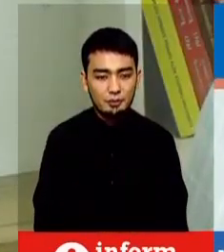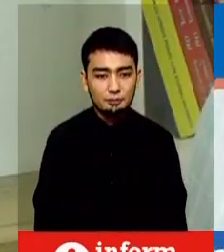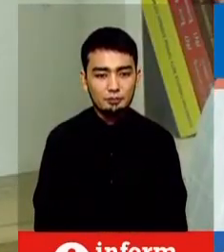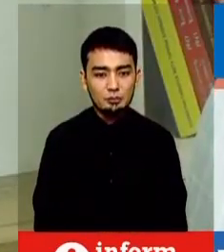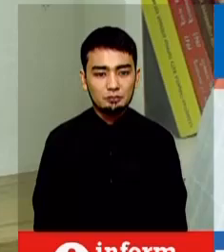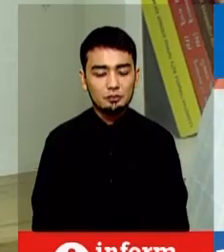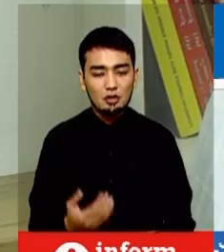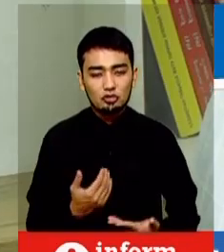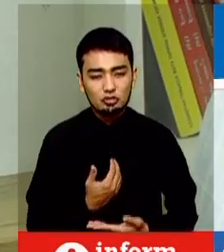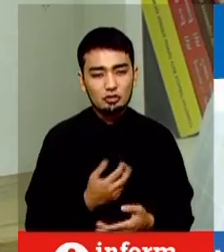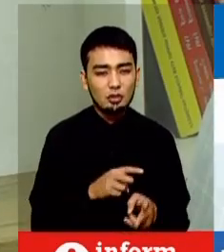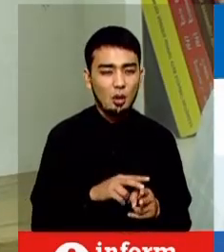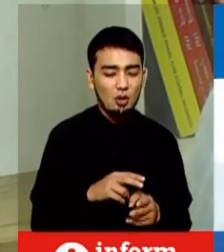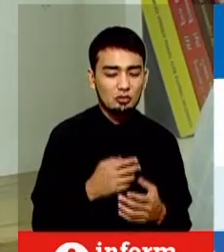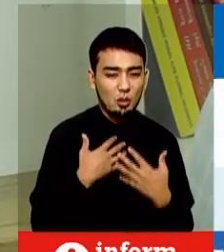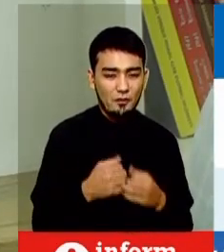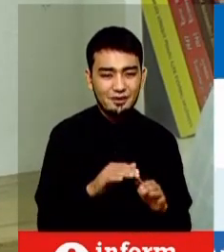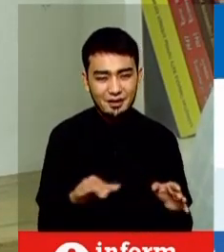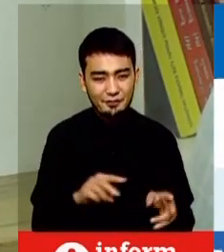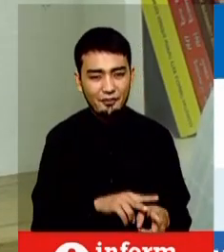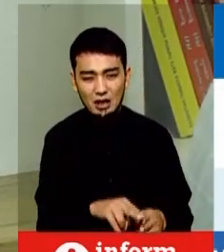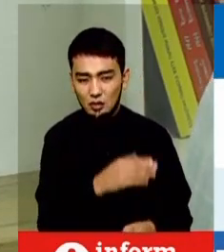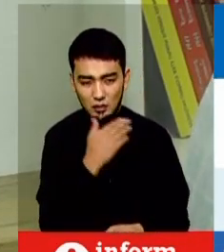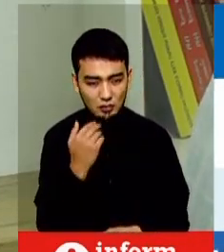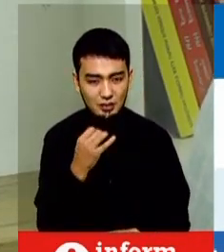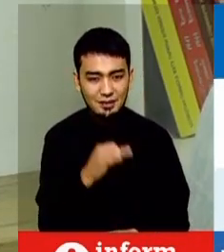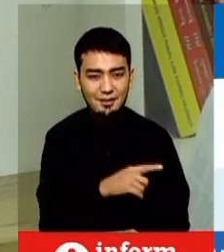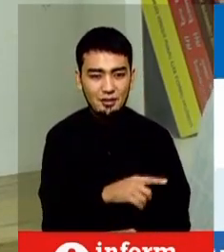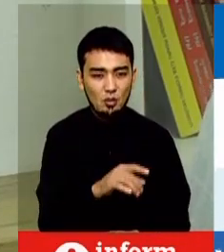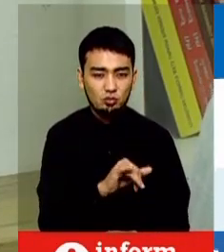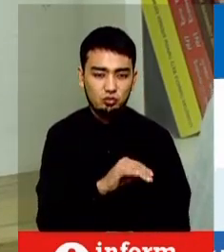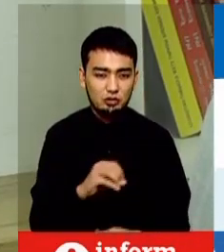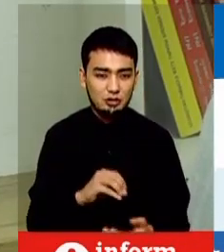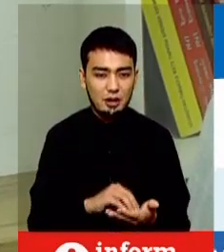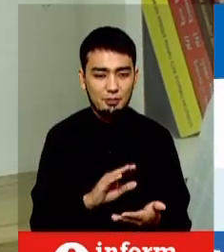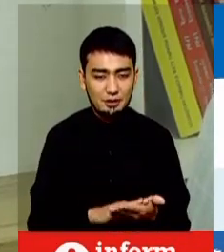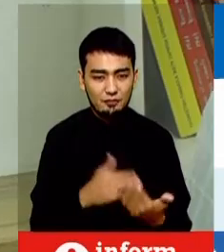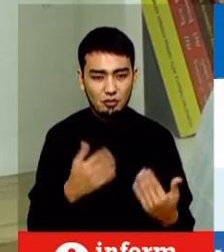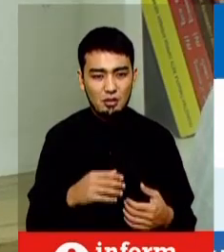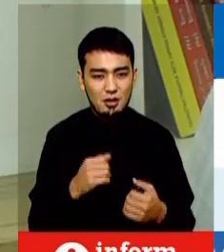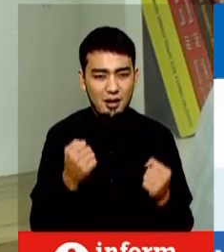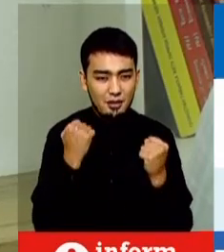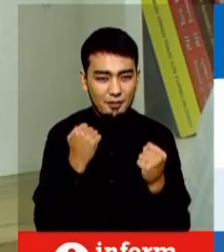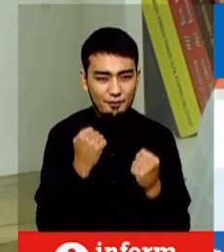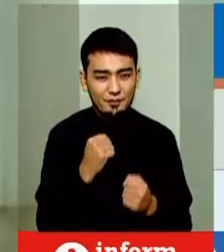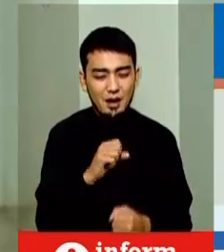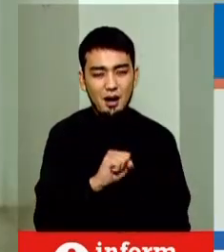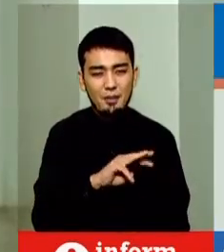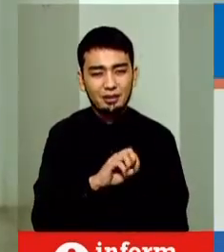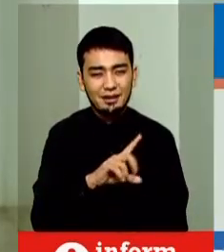Жизни и здоровью детей ничего не угрожает. На данный момент они уже написали Олимпиаду в селе